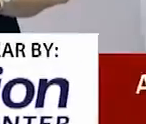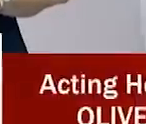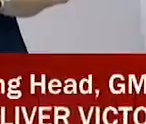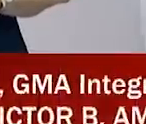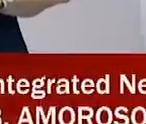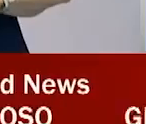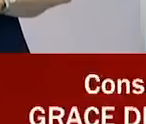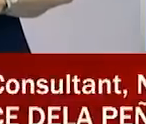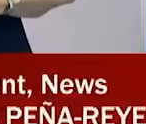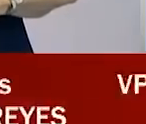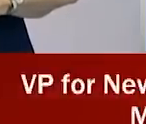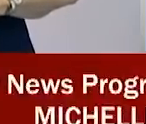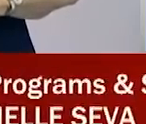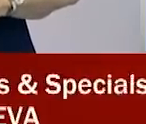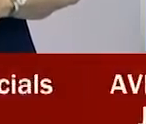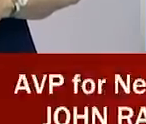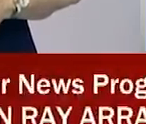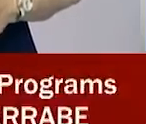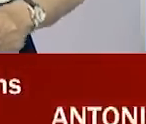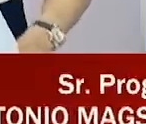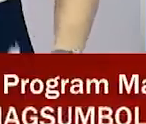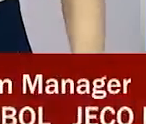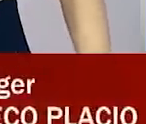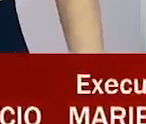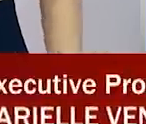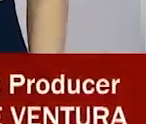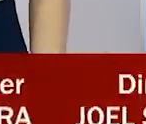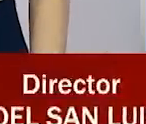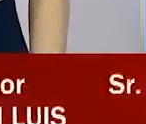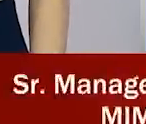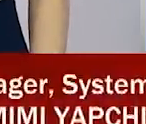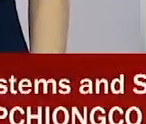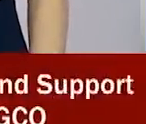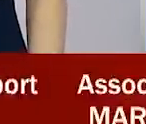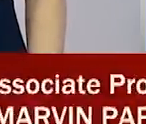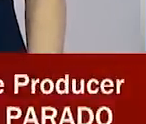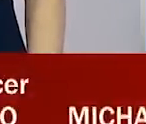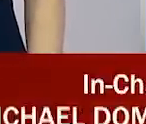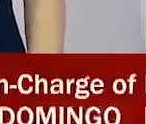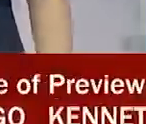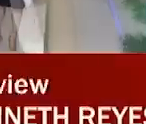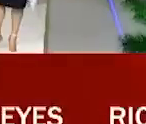kasinungalingan servisyong totoo po lamang. At dahil hindi natutulog ang balita, nakatuto kami 24 oras.